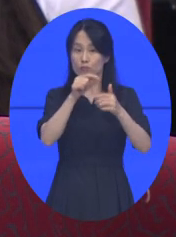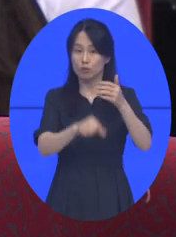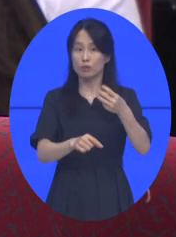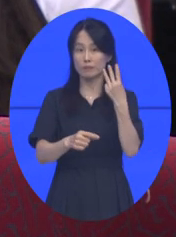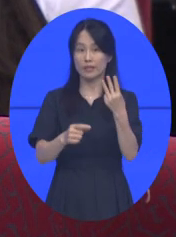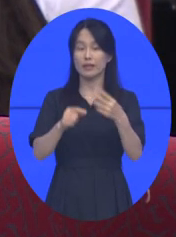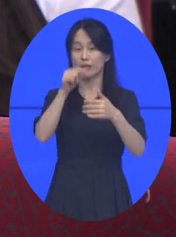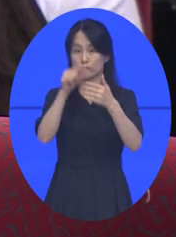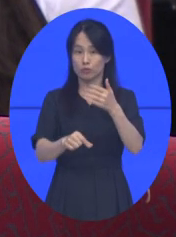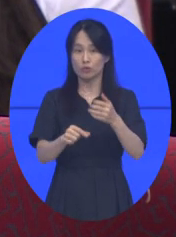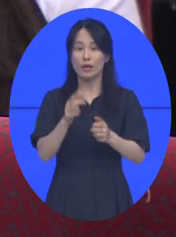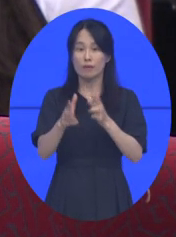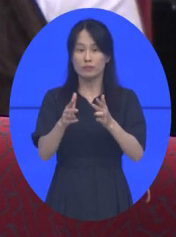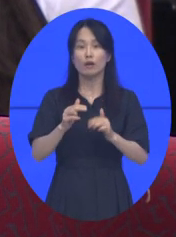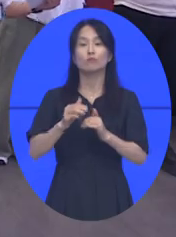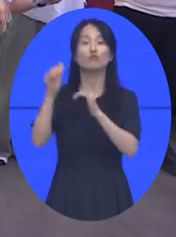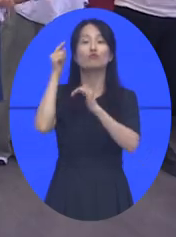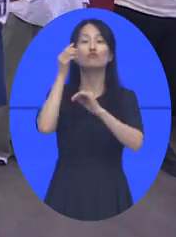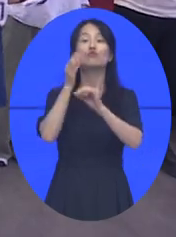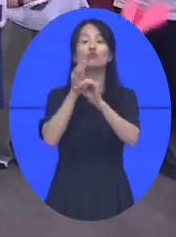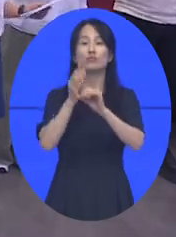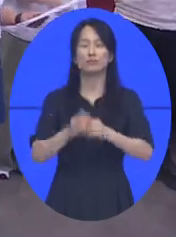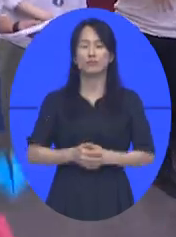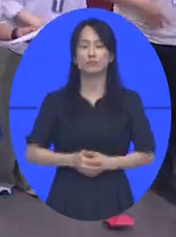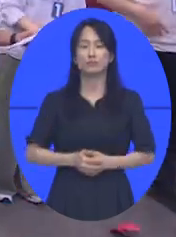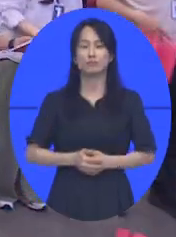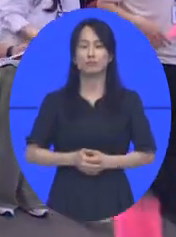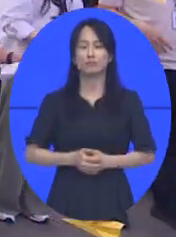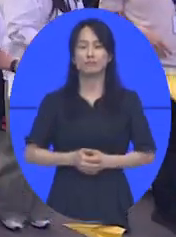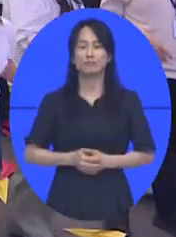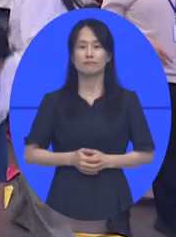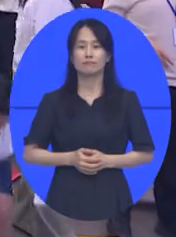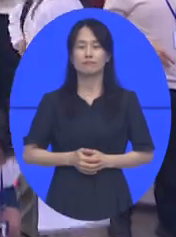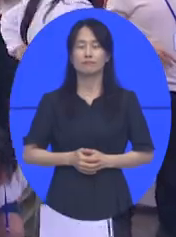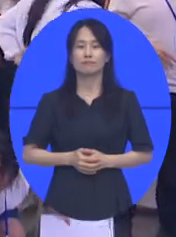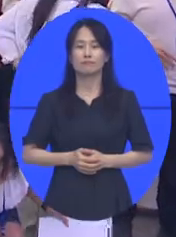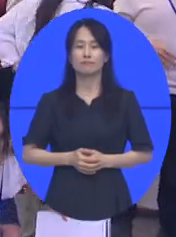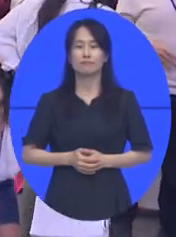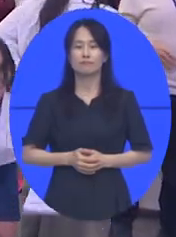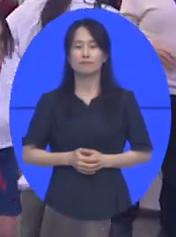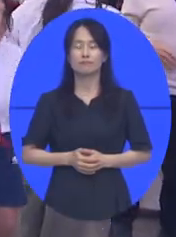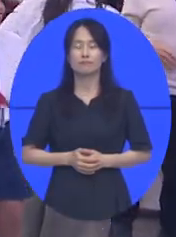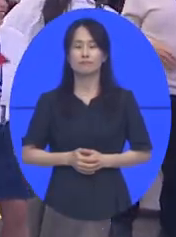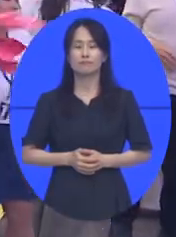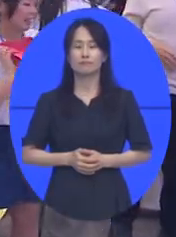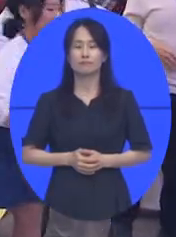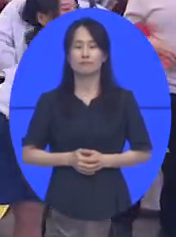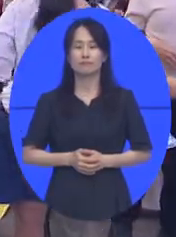3대 청년 기회 패키지 사업을 추진하고 있습니다. 경기 CCTV 최창순입니다.